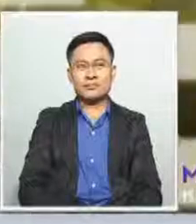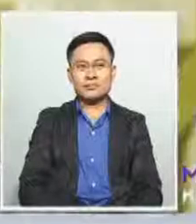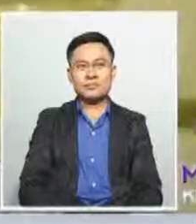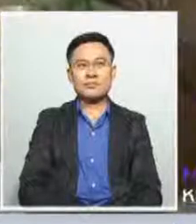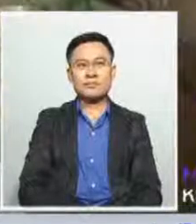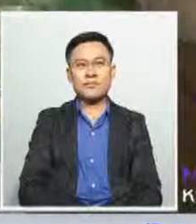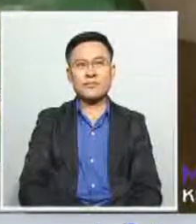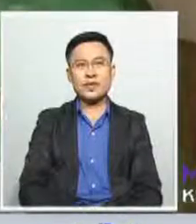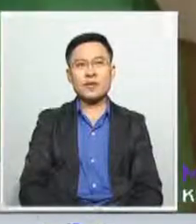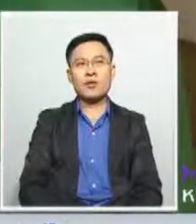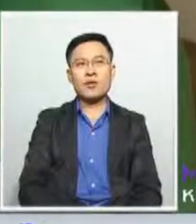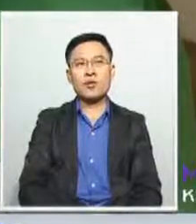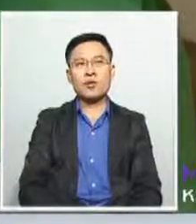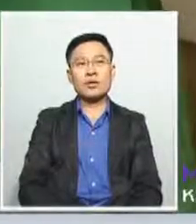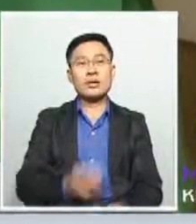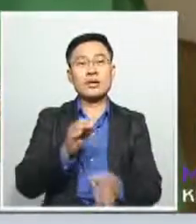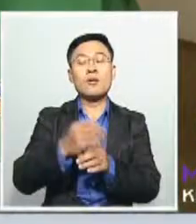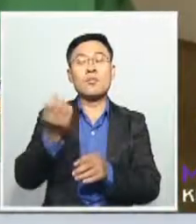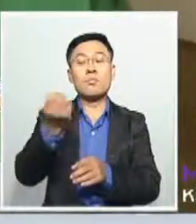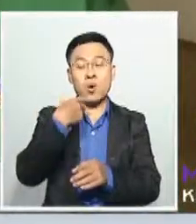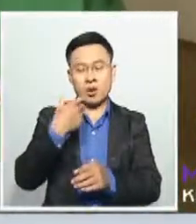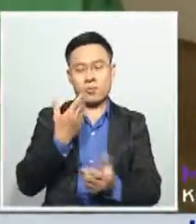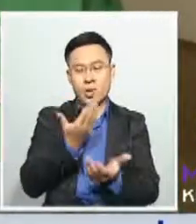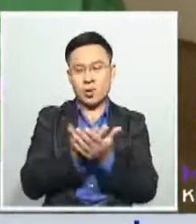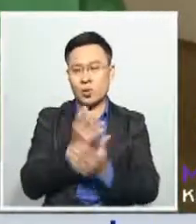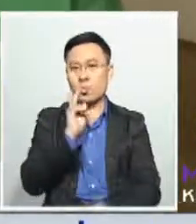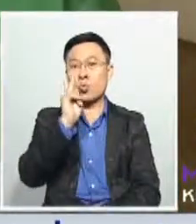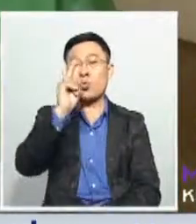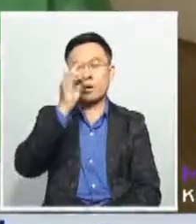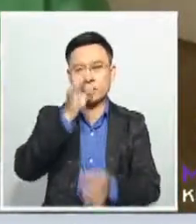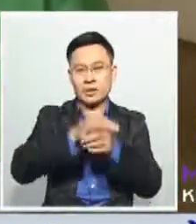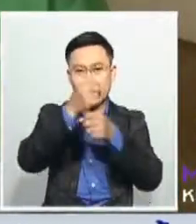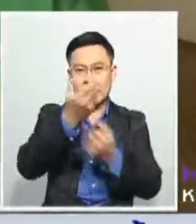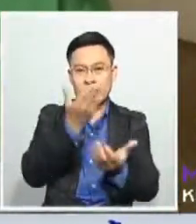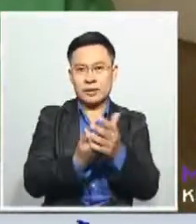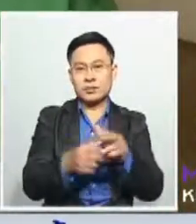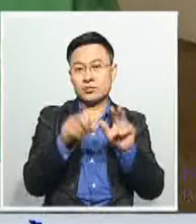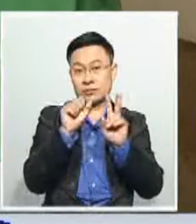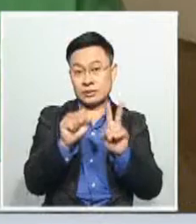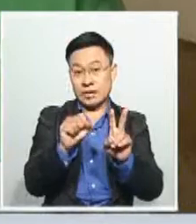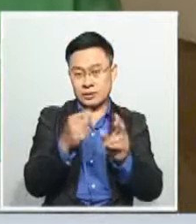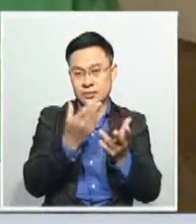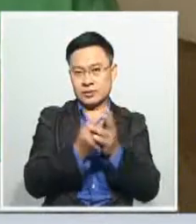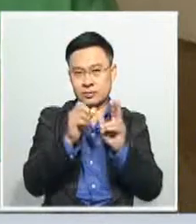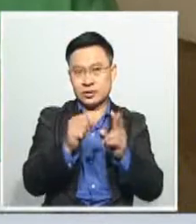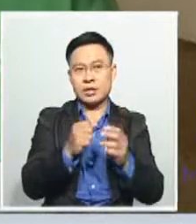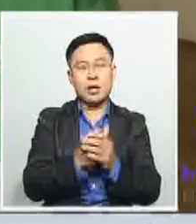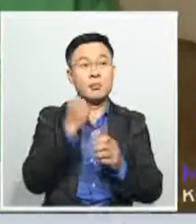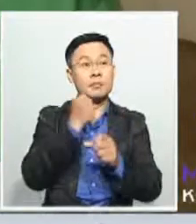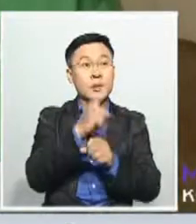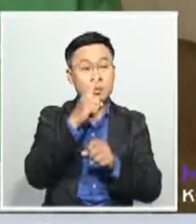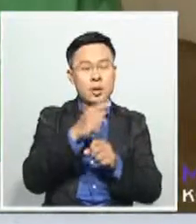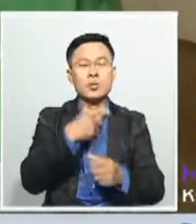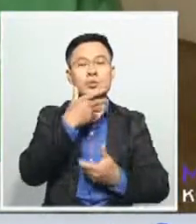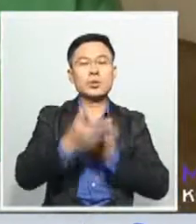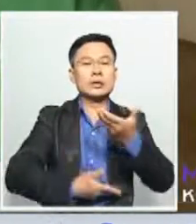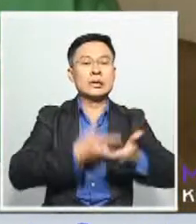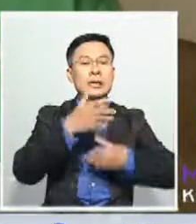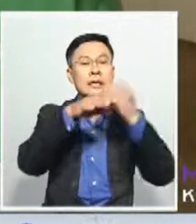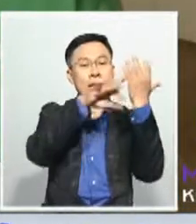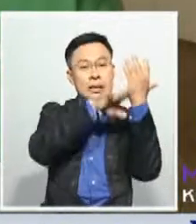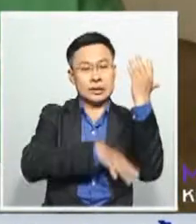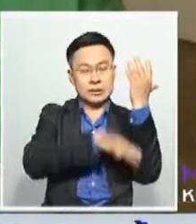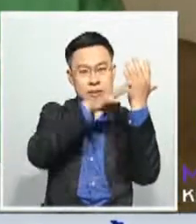ลูกค้ารายนี้ก็ขอสินเชื่อจากทกส.นะครับวงเงิน 200,000 บาทนะครับก็มาทำเกี่ยวกับธุรกิจเห็ด